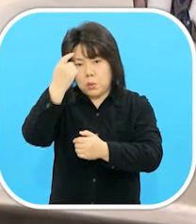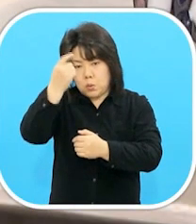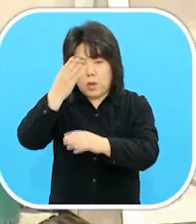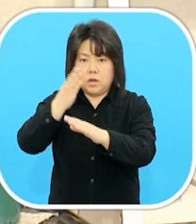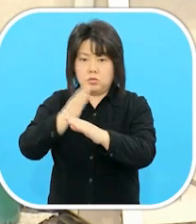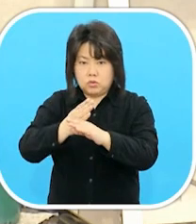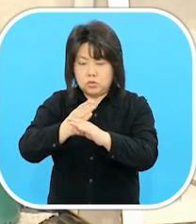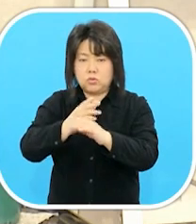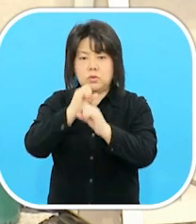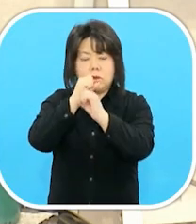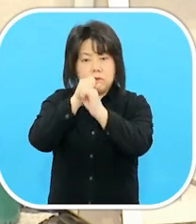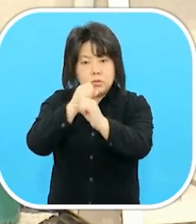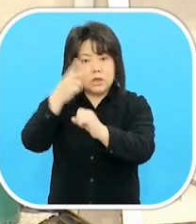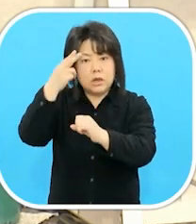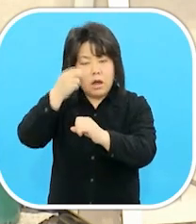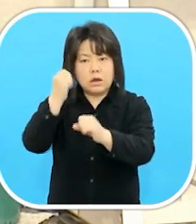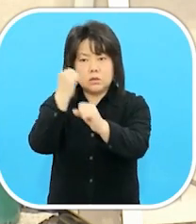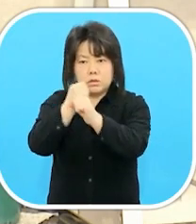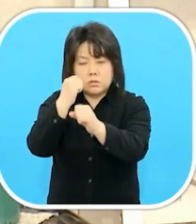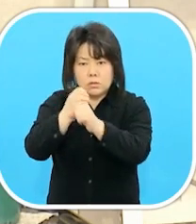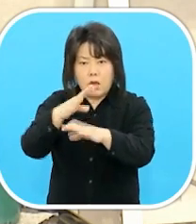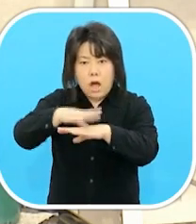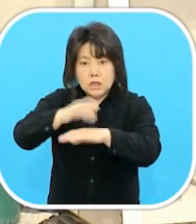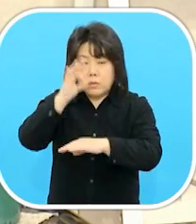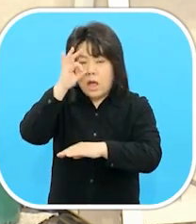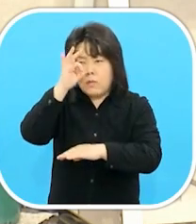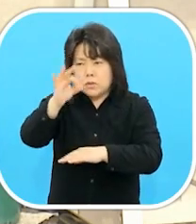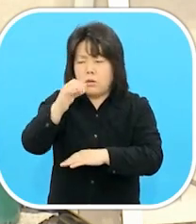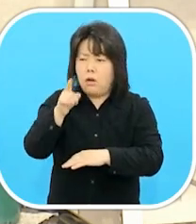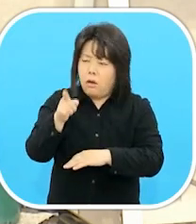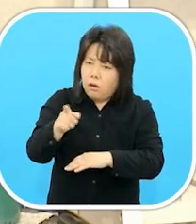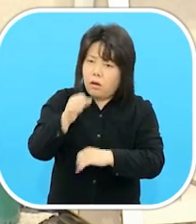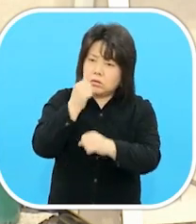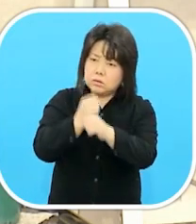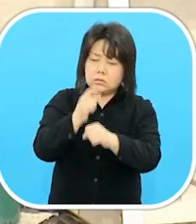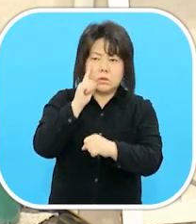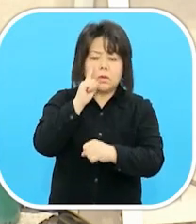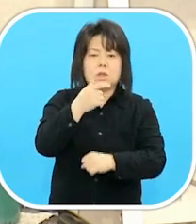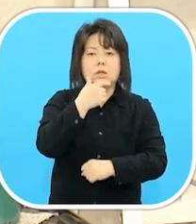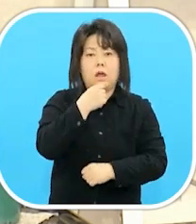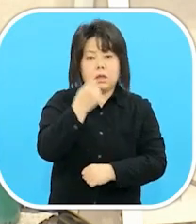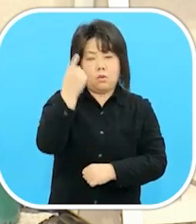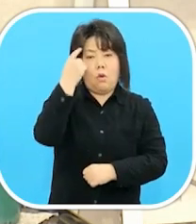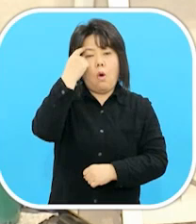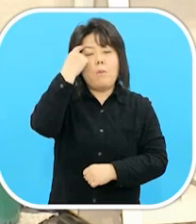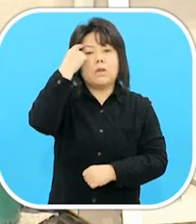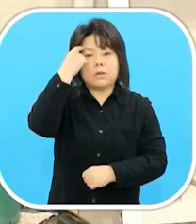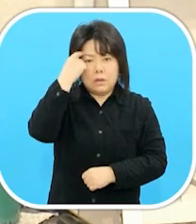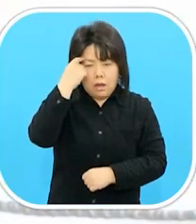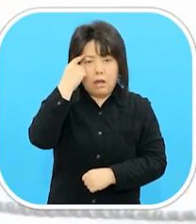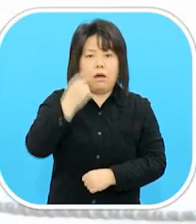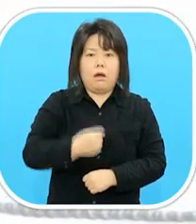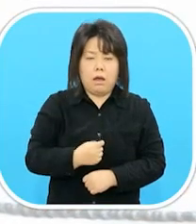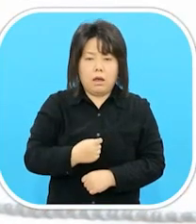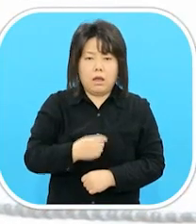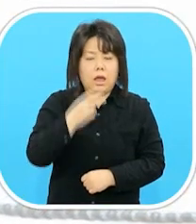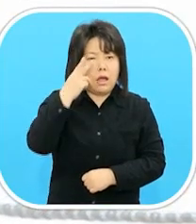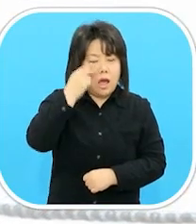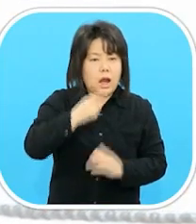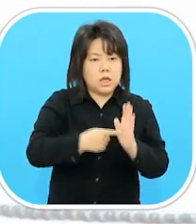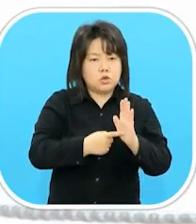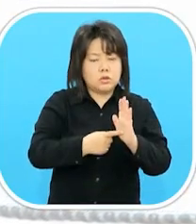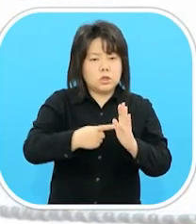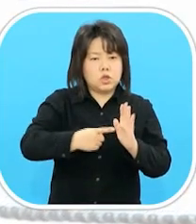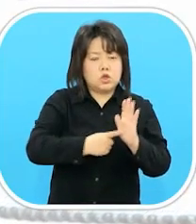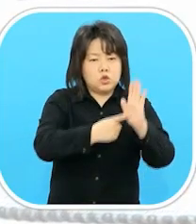の工房で初めてやってるところを見て、それで自分でも作ってみたいなっていう気持ちがすごく出てきて、でガラスで有名なイ